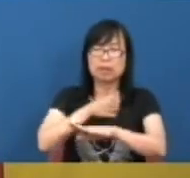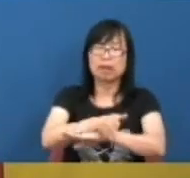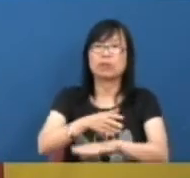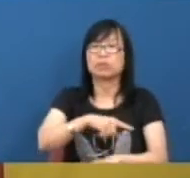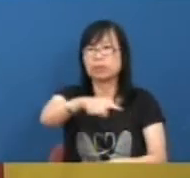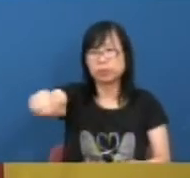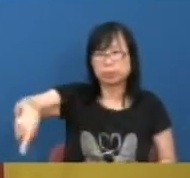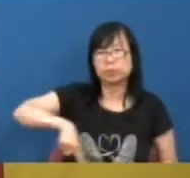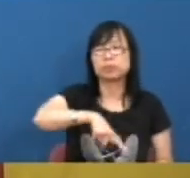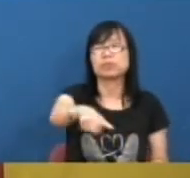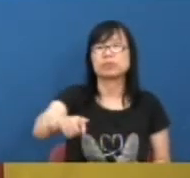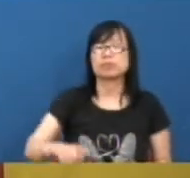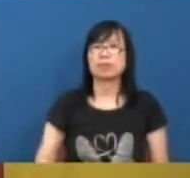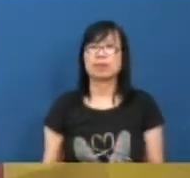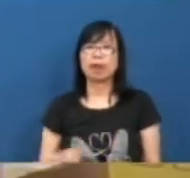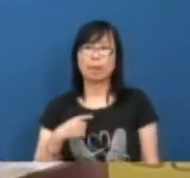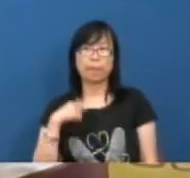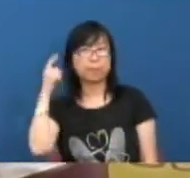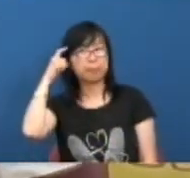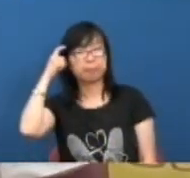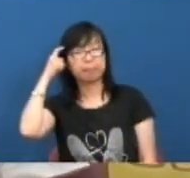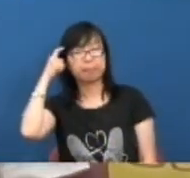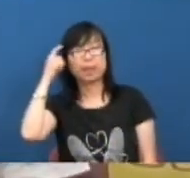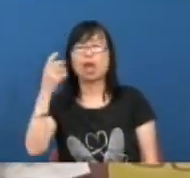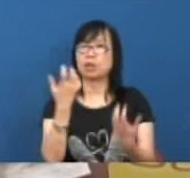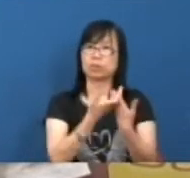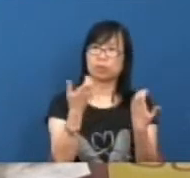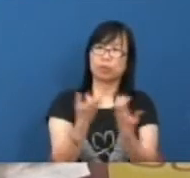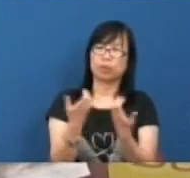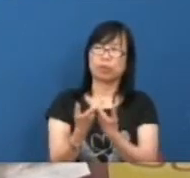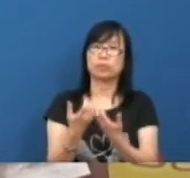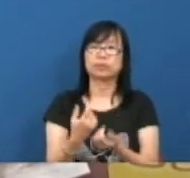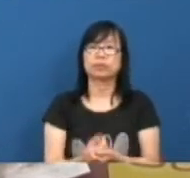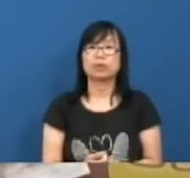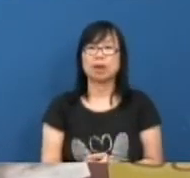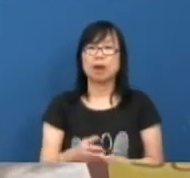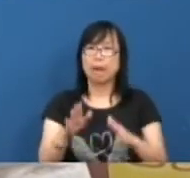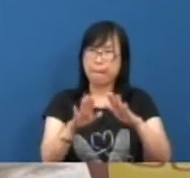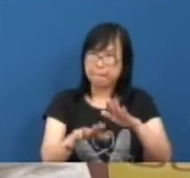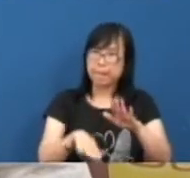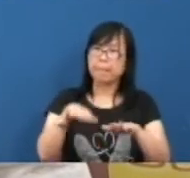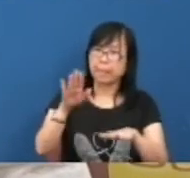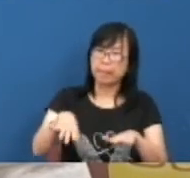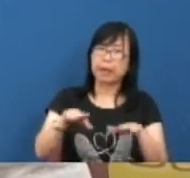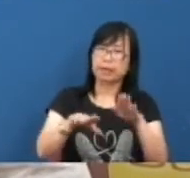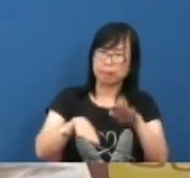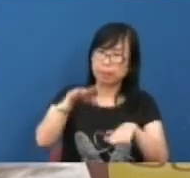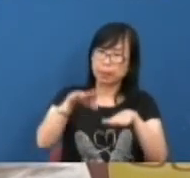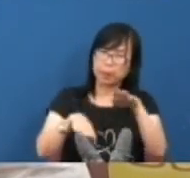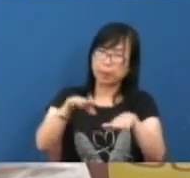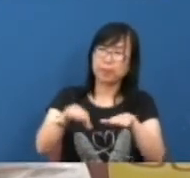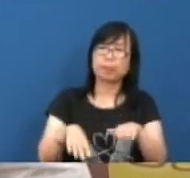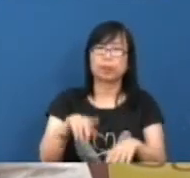即係 我諗，所以即係數量方面咁。逐步啦，再睇翻情況啦。